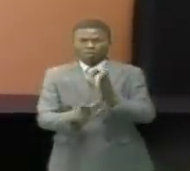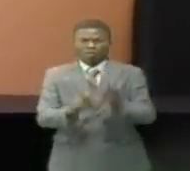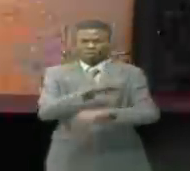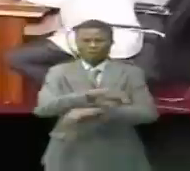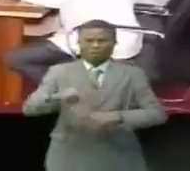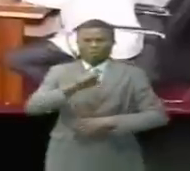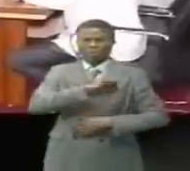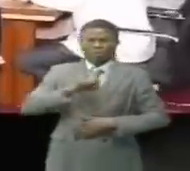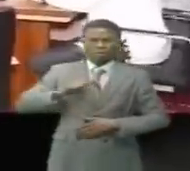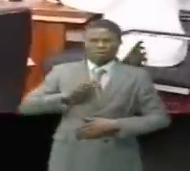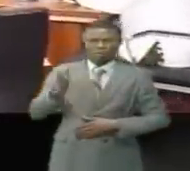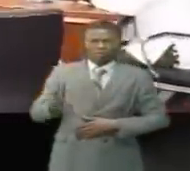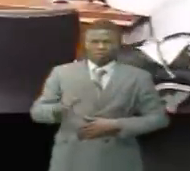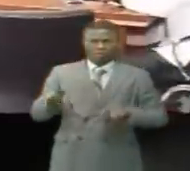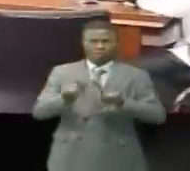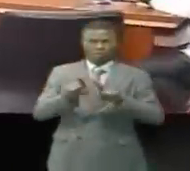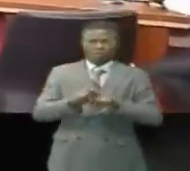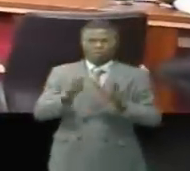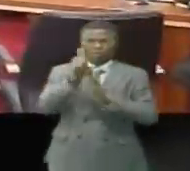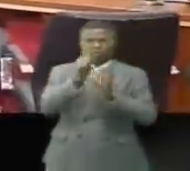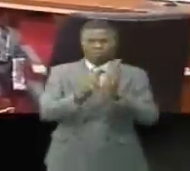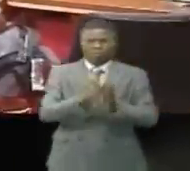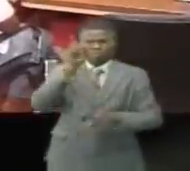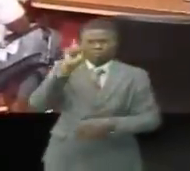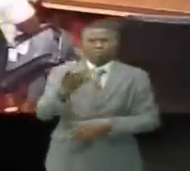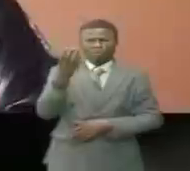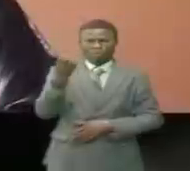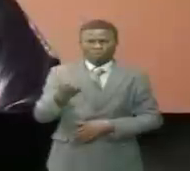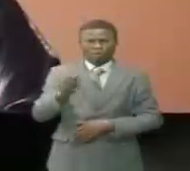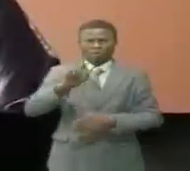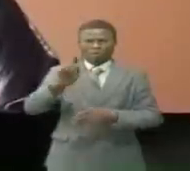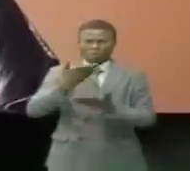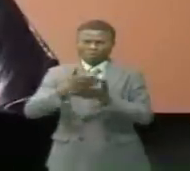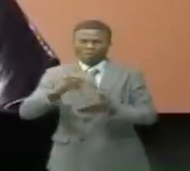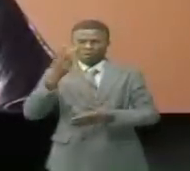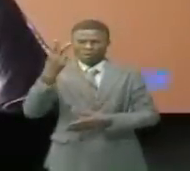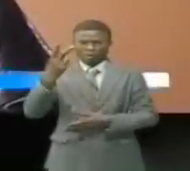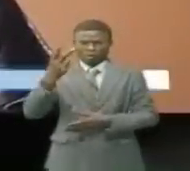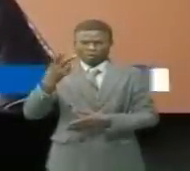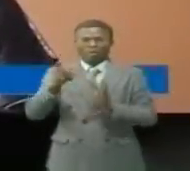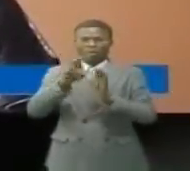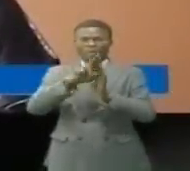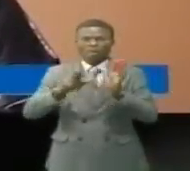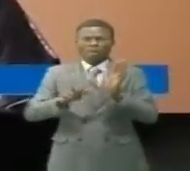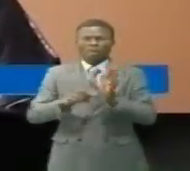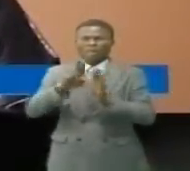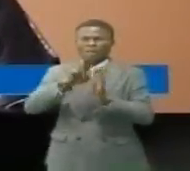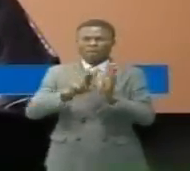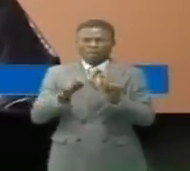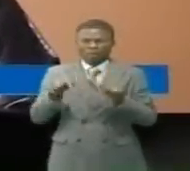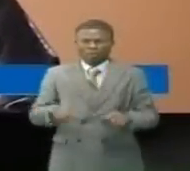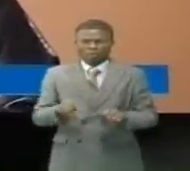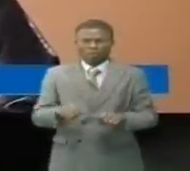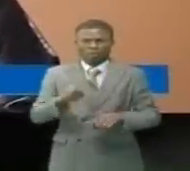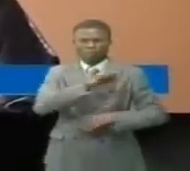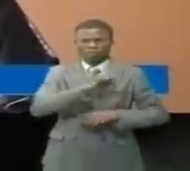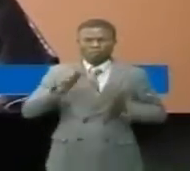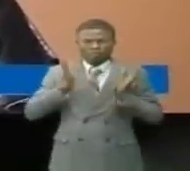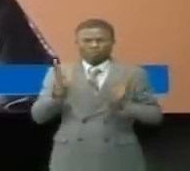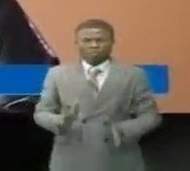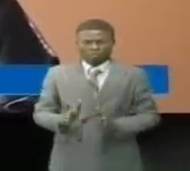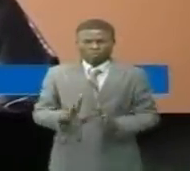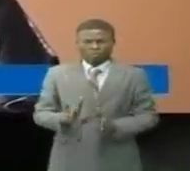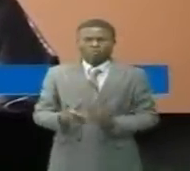bureau du Sénat. Conformément à l'article 104, alinéa 2 de notre règlement intérieur révisé, le sénateur qui représente